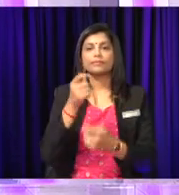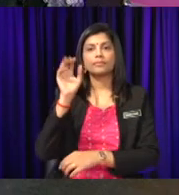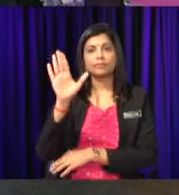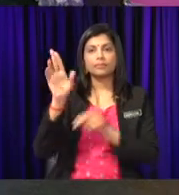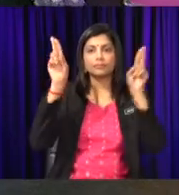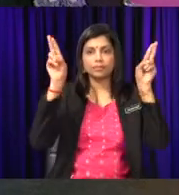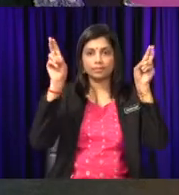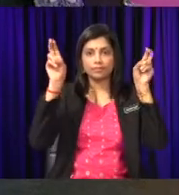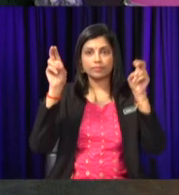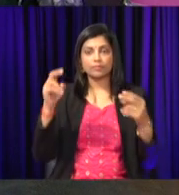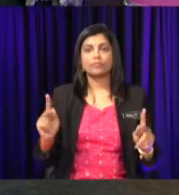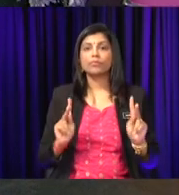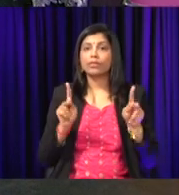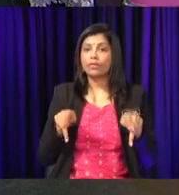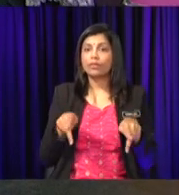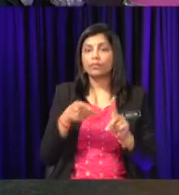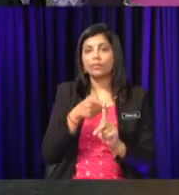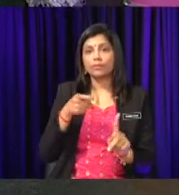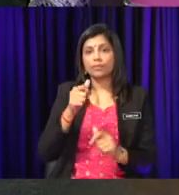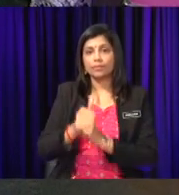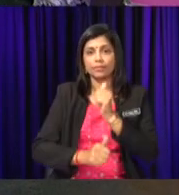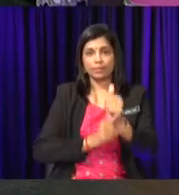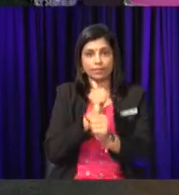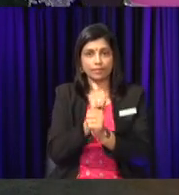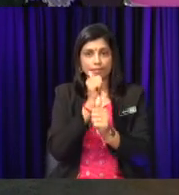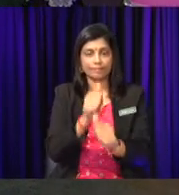cegukan baik Terima kasih